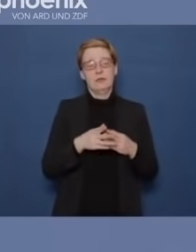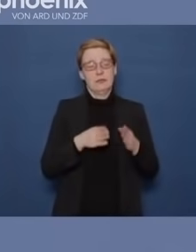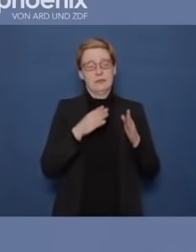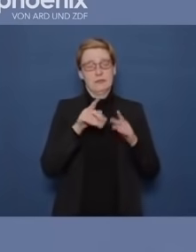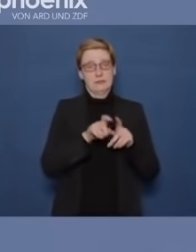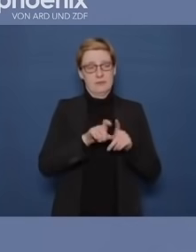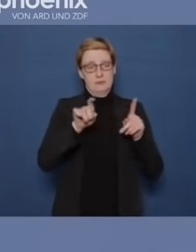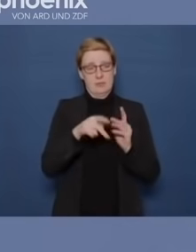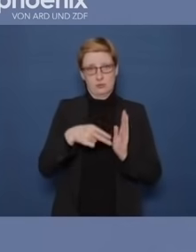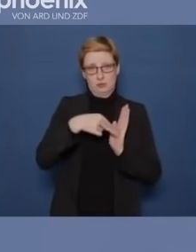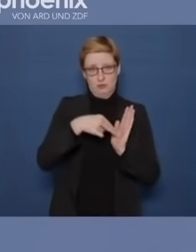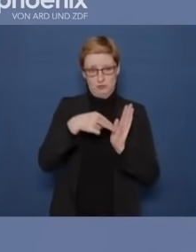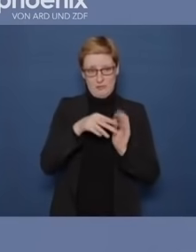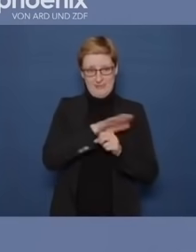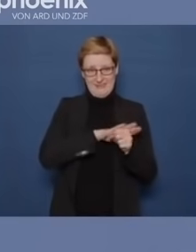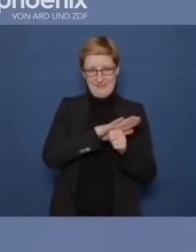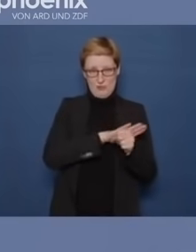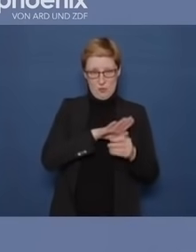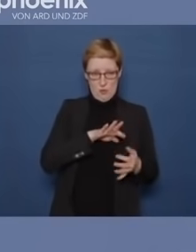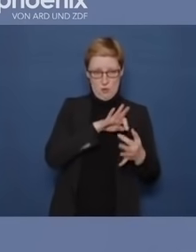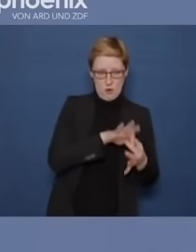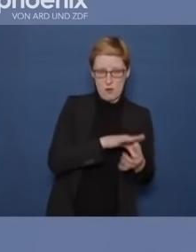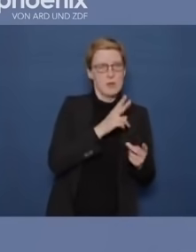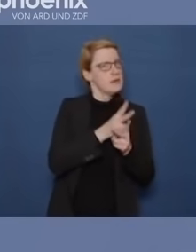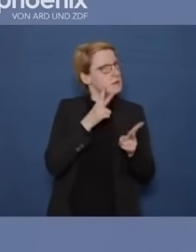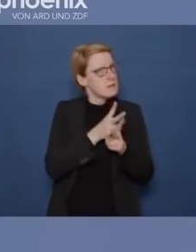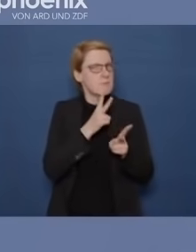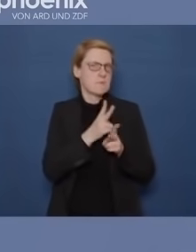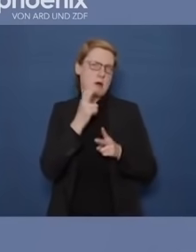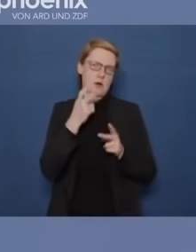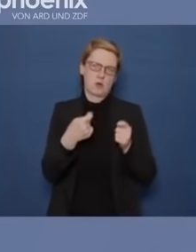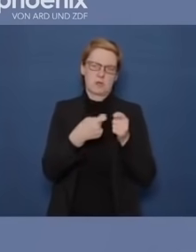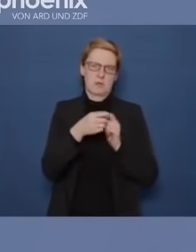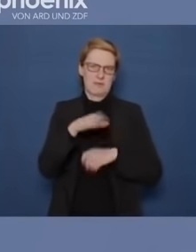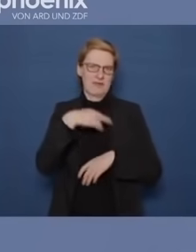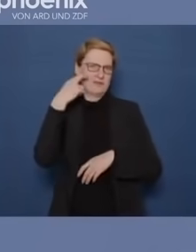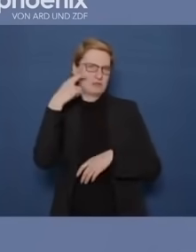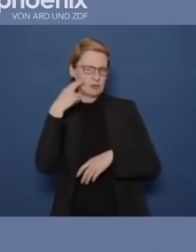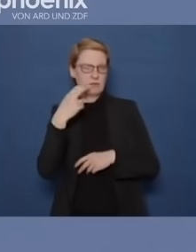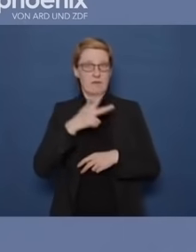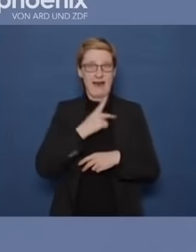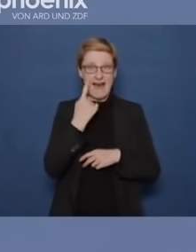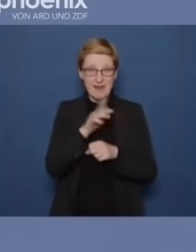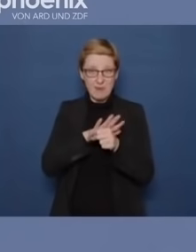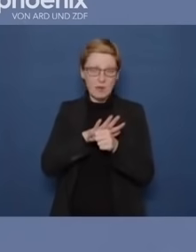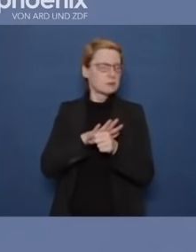Zuständigkeit sind ohnehin im Kontakt mit Wissenschaftlern aus ganz verschiedenen Fachrichtungen.